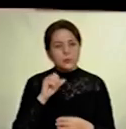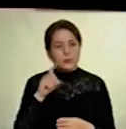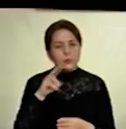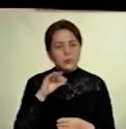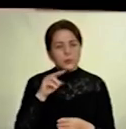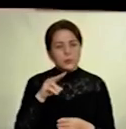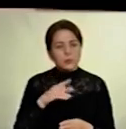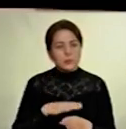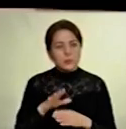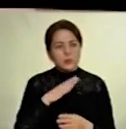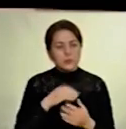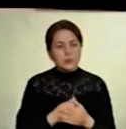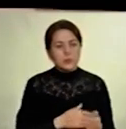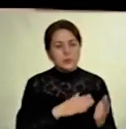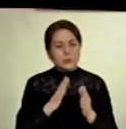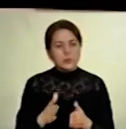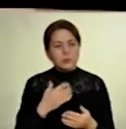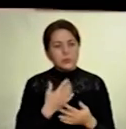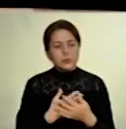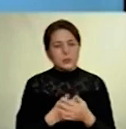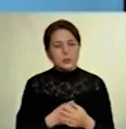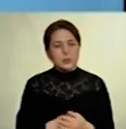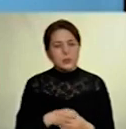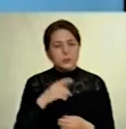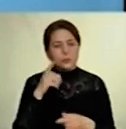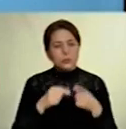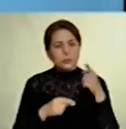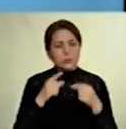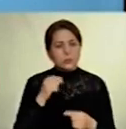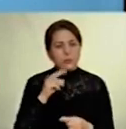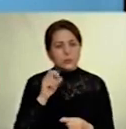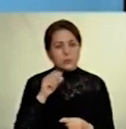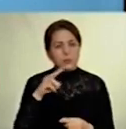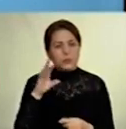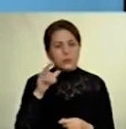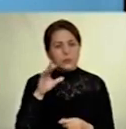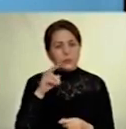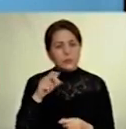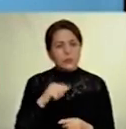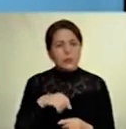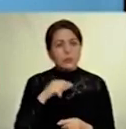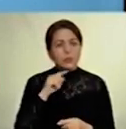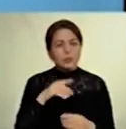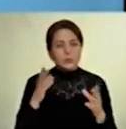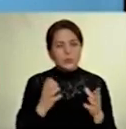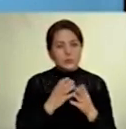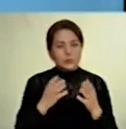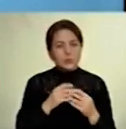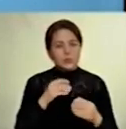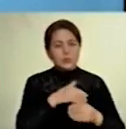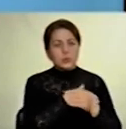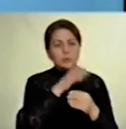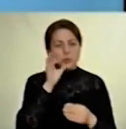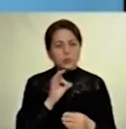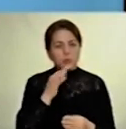oldik. Keyingi masalaga diqqatingizni qarating. Sut qadog'ida uni saqlash